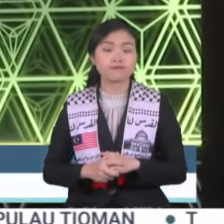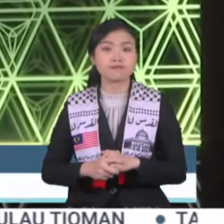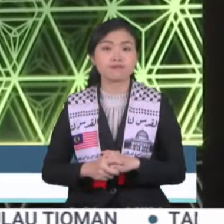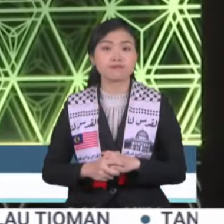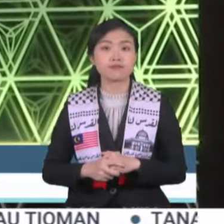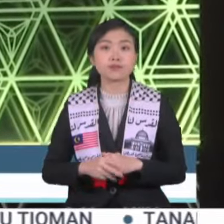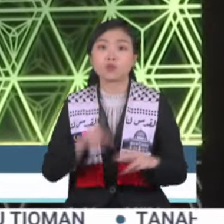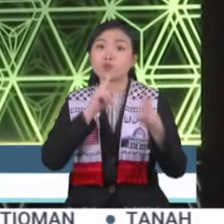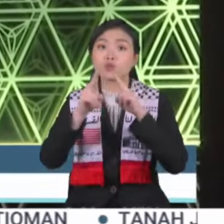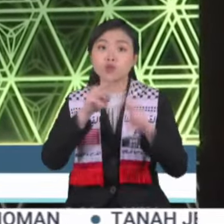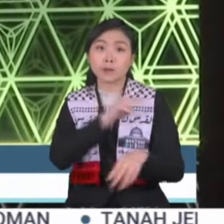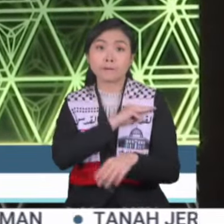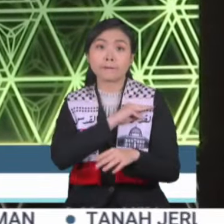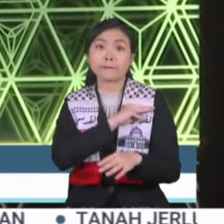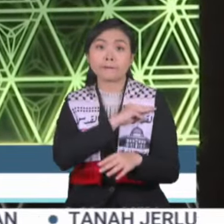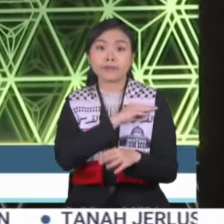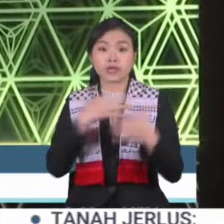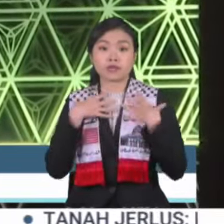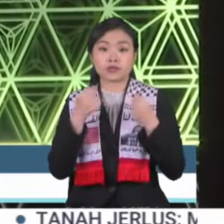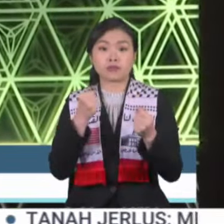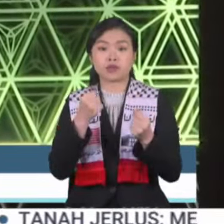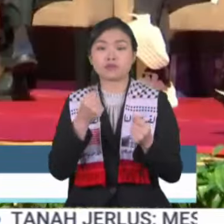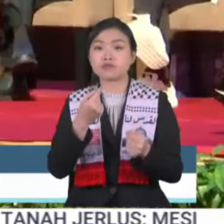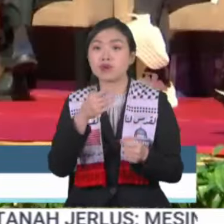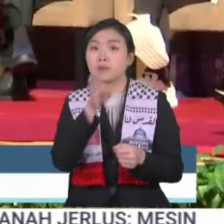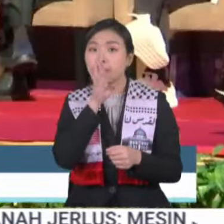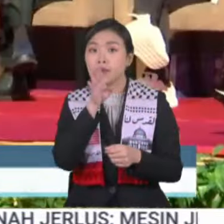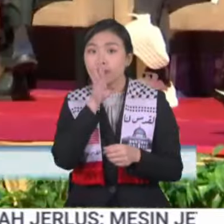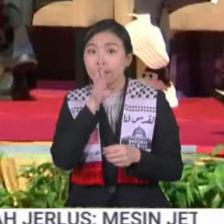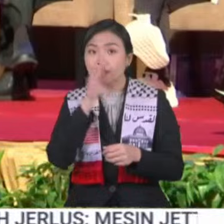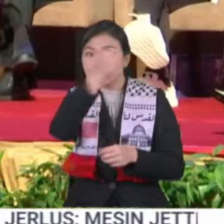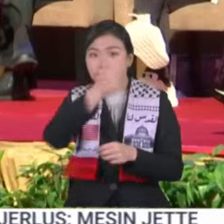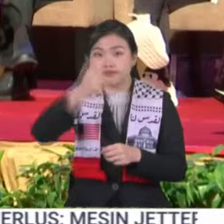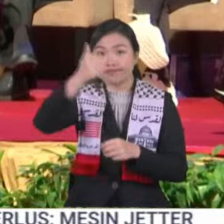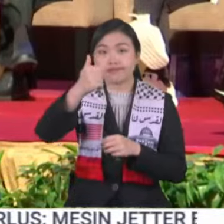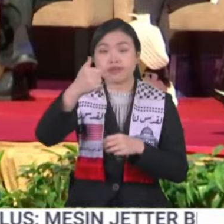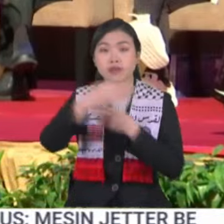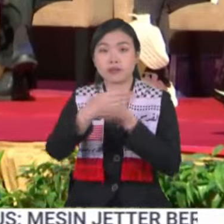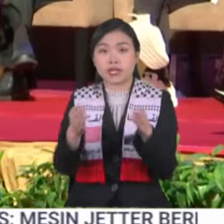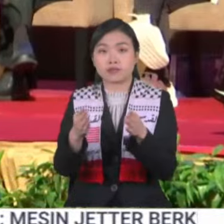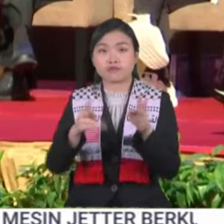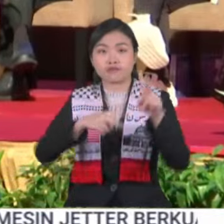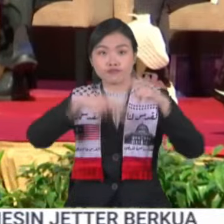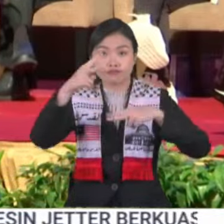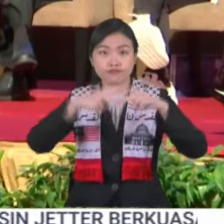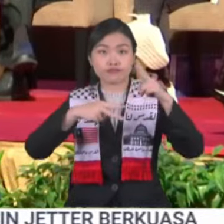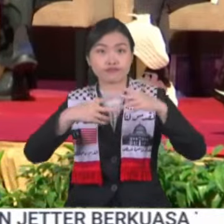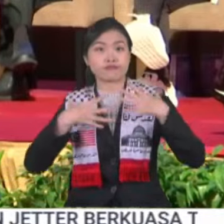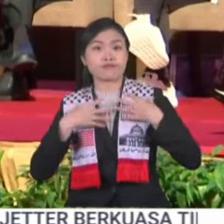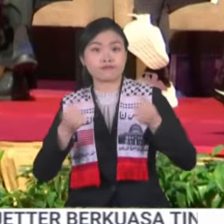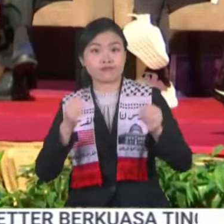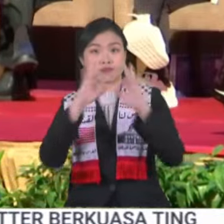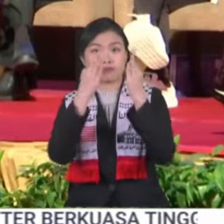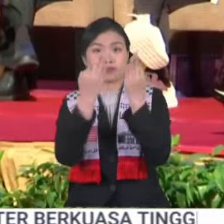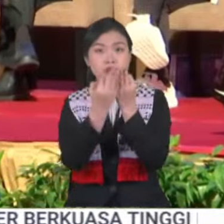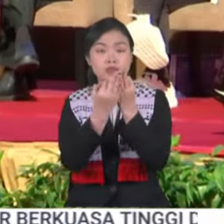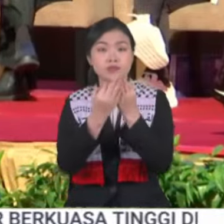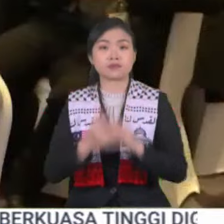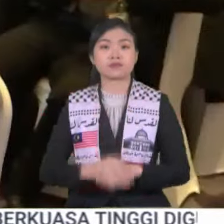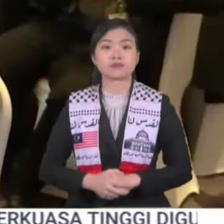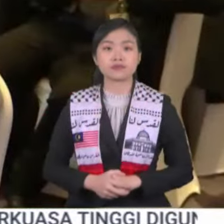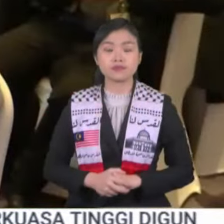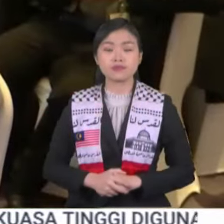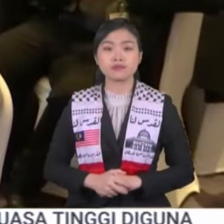Teks ucapan Menteri Kesihatan dibacakan Pengarah Bahagian Pembangunan Kesihatan Keluarga KKM Dr. Muhammad Safi Ismail.